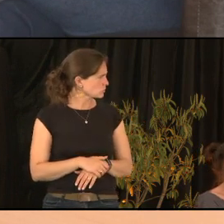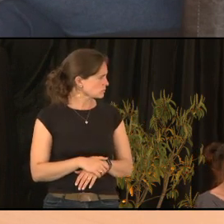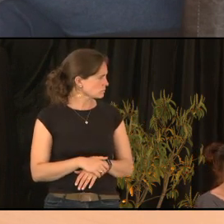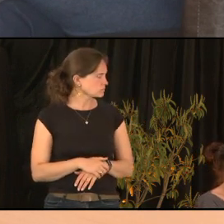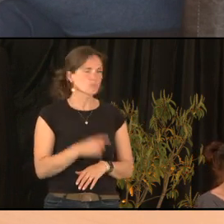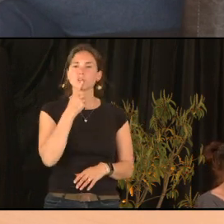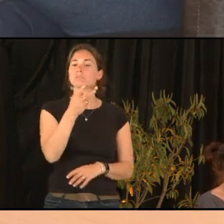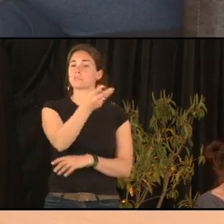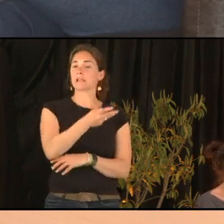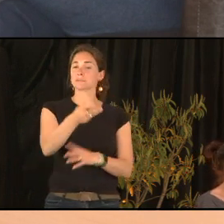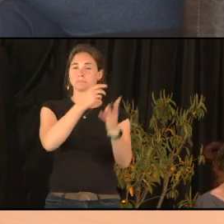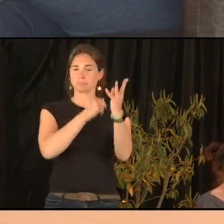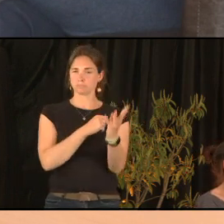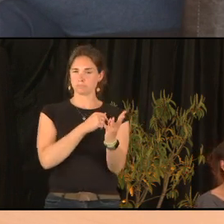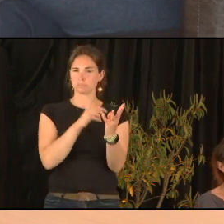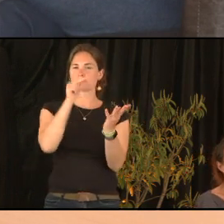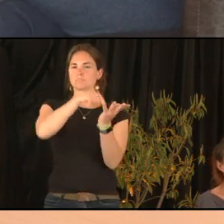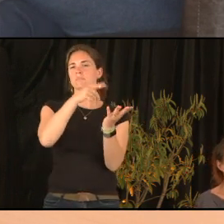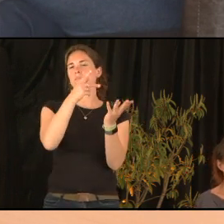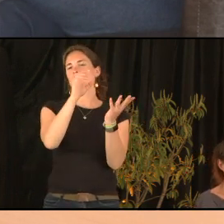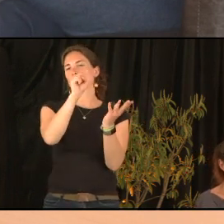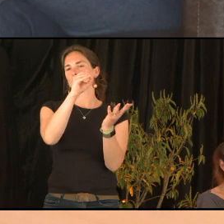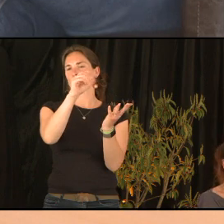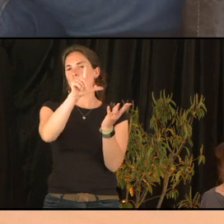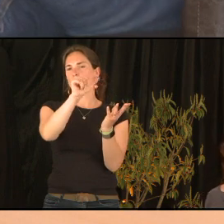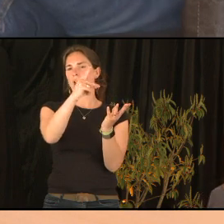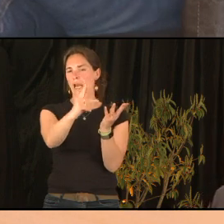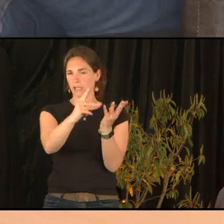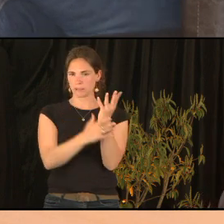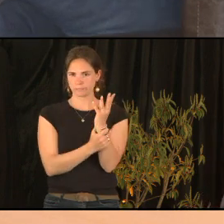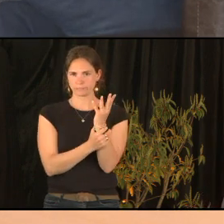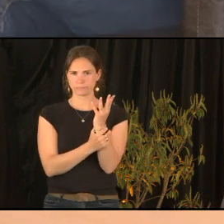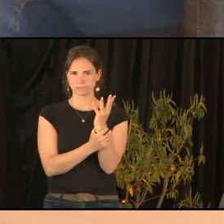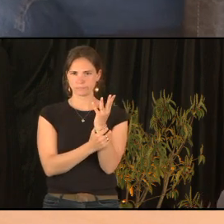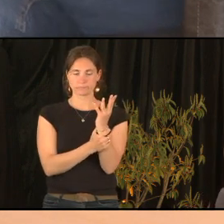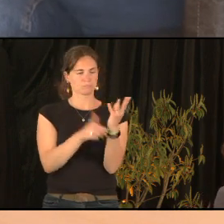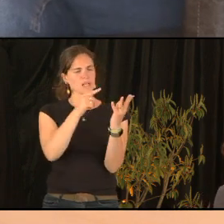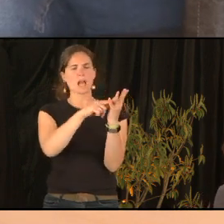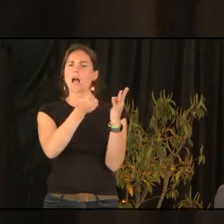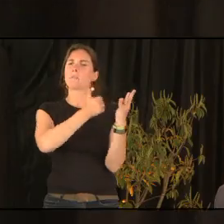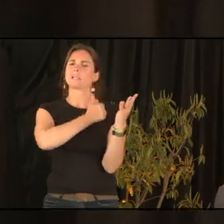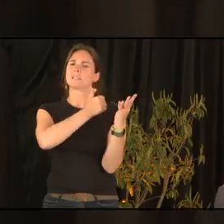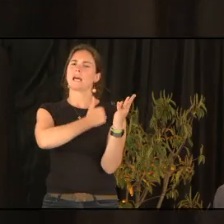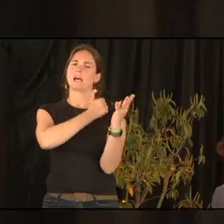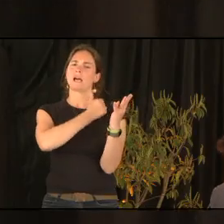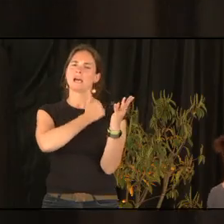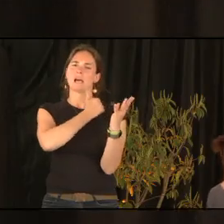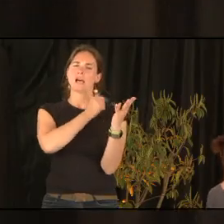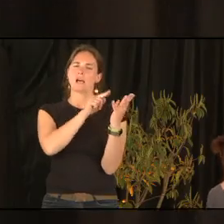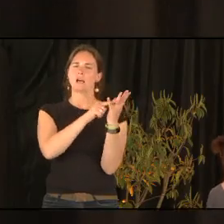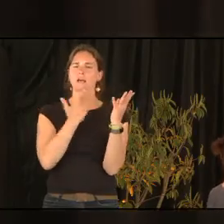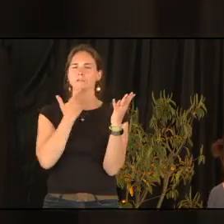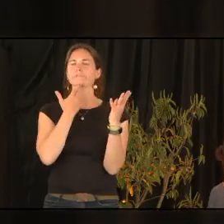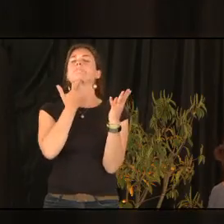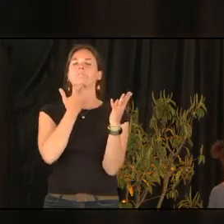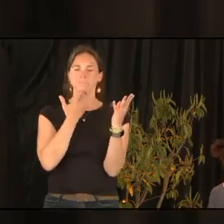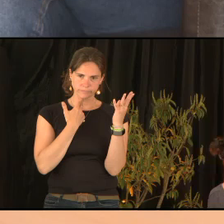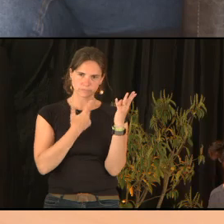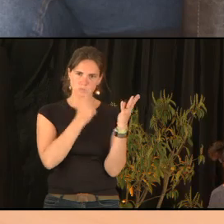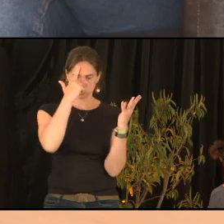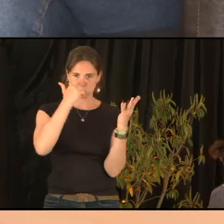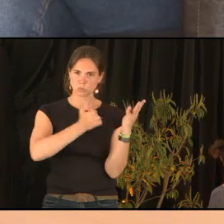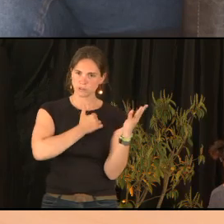ils sont quatre à Solac. Un des militaires se suicide, donc il y a